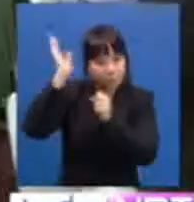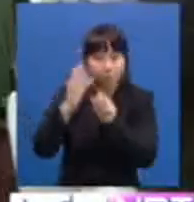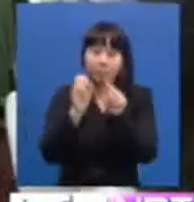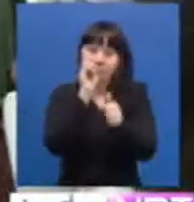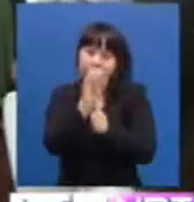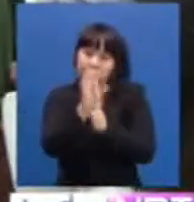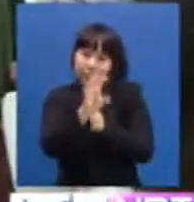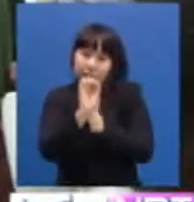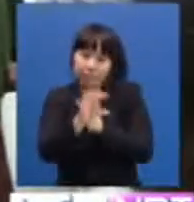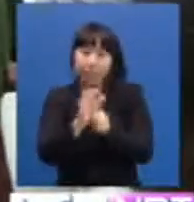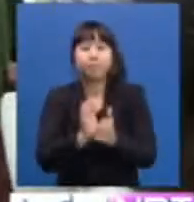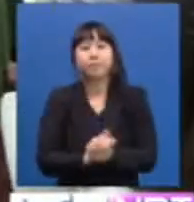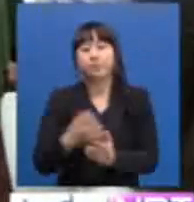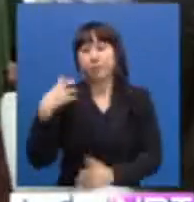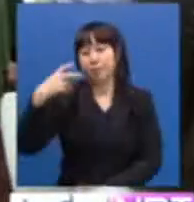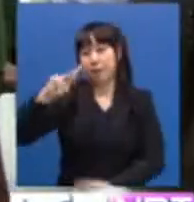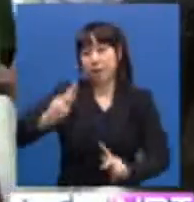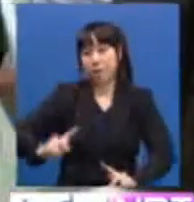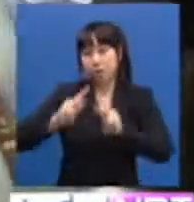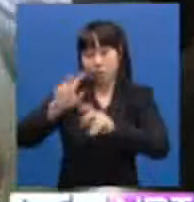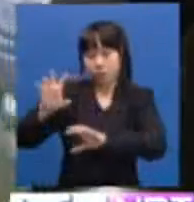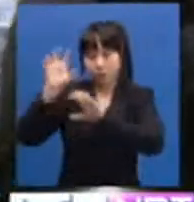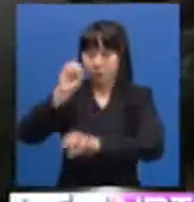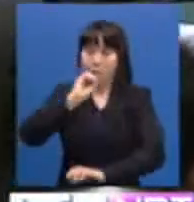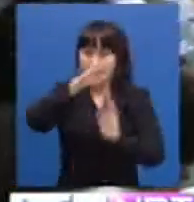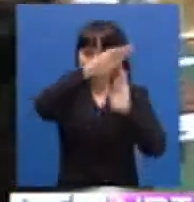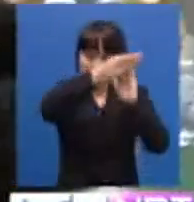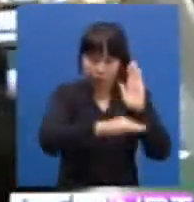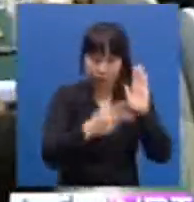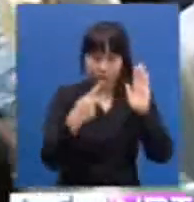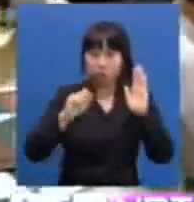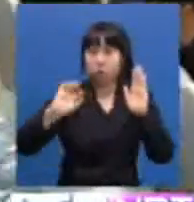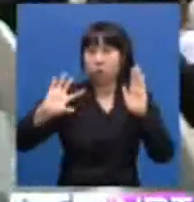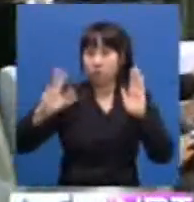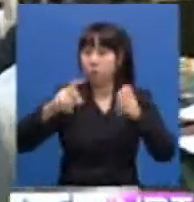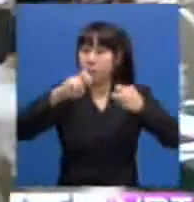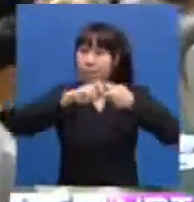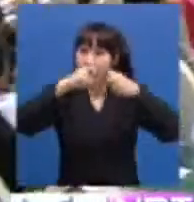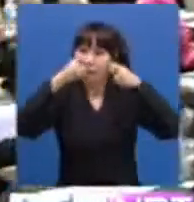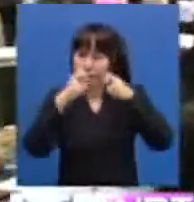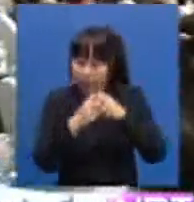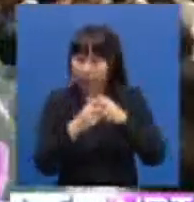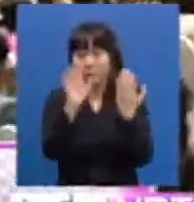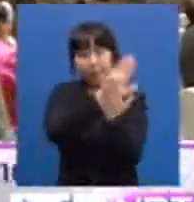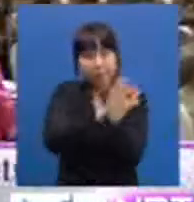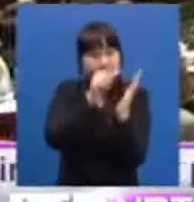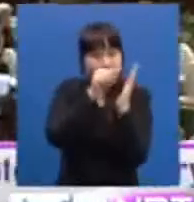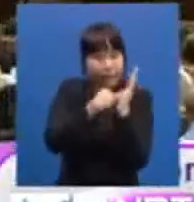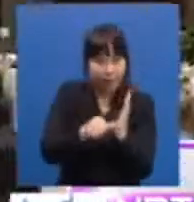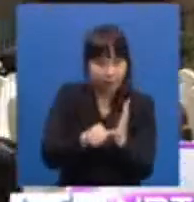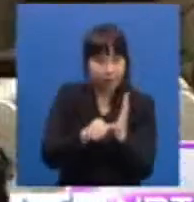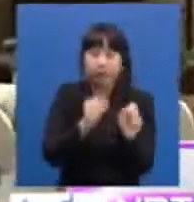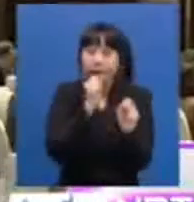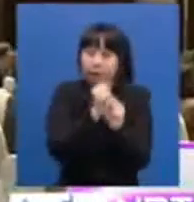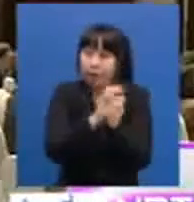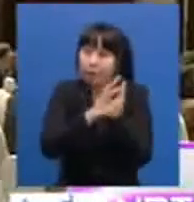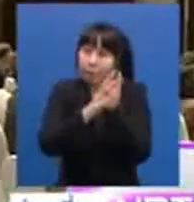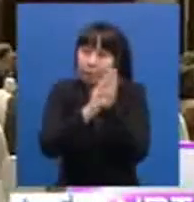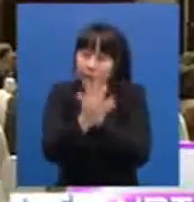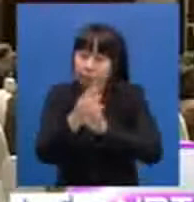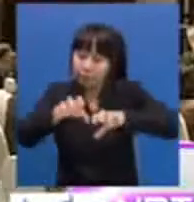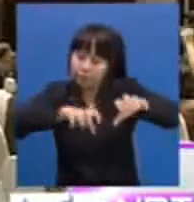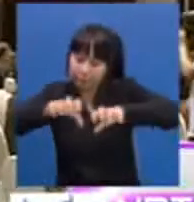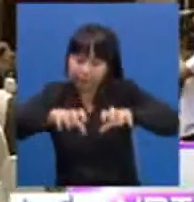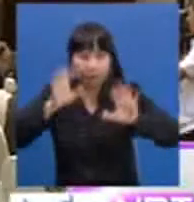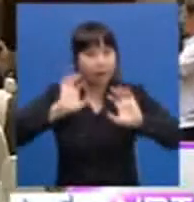แนะนำโดยปลัดกระทรวงมหาดไทยย้ำนโยบายคสชในการแก้ไขปัญหาของประเทศและการปฏิรูปการบริหารจัดการ